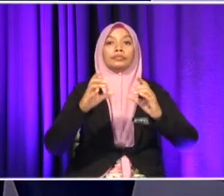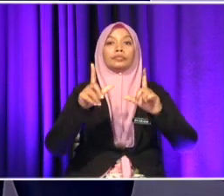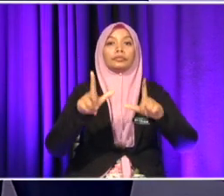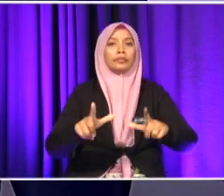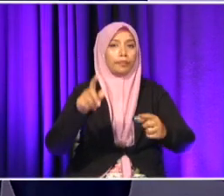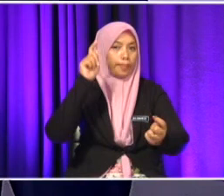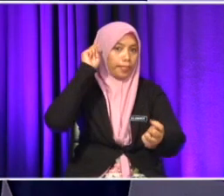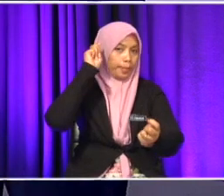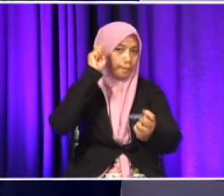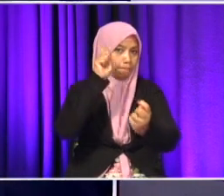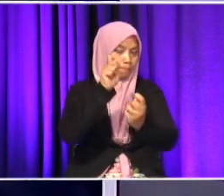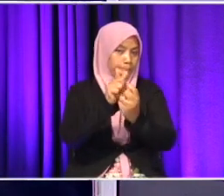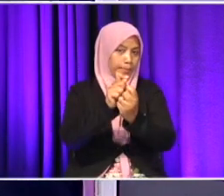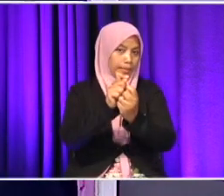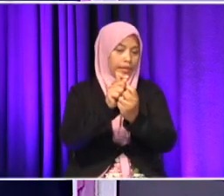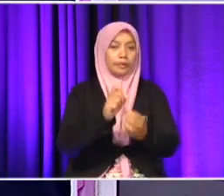pasaran